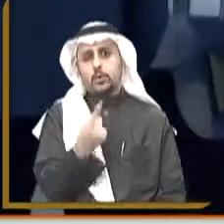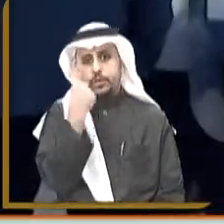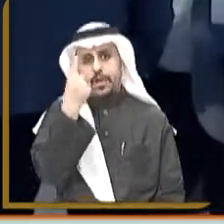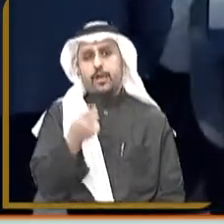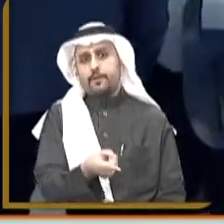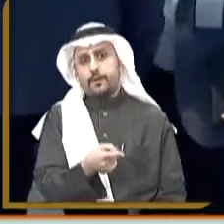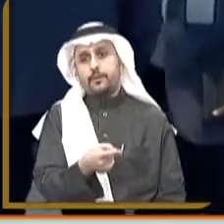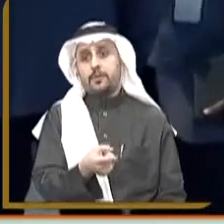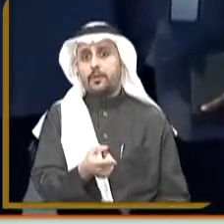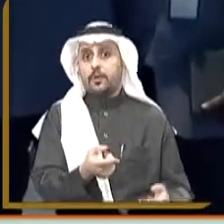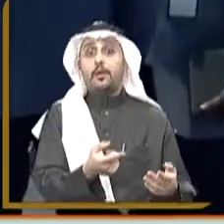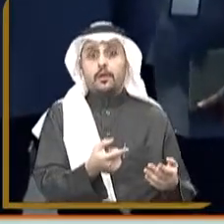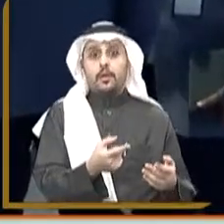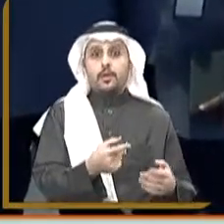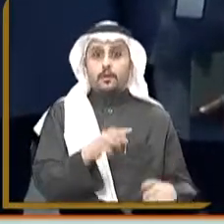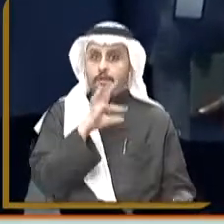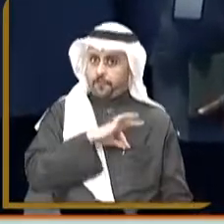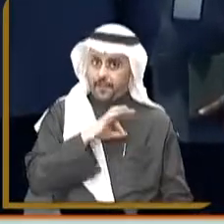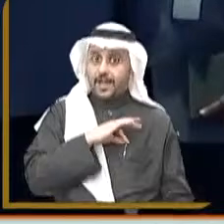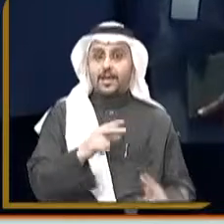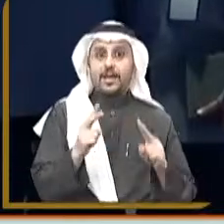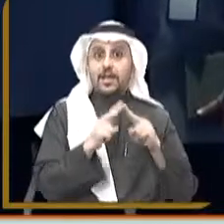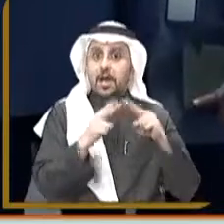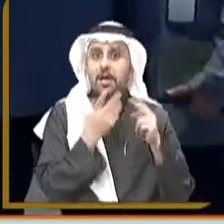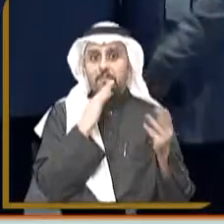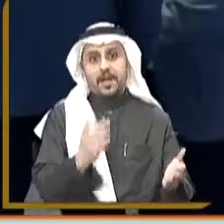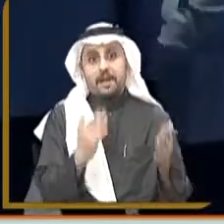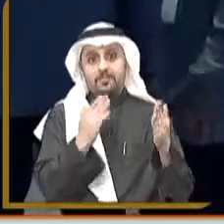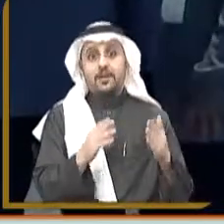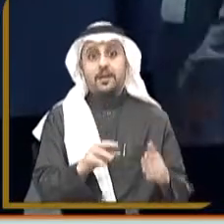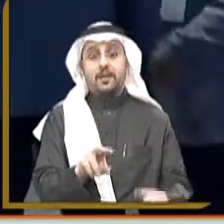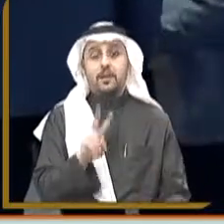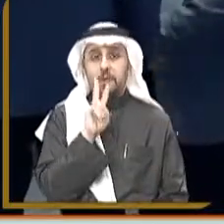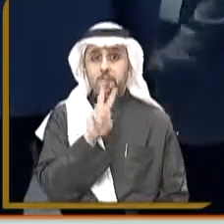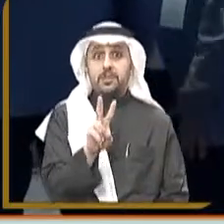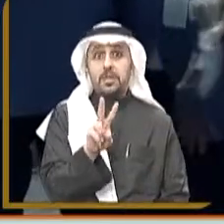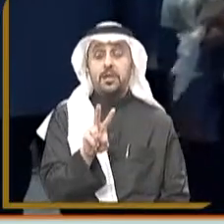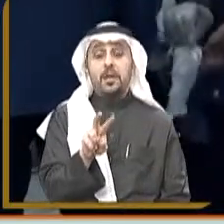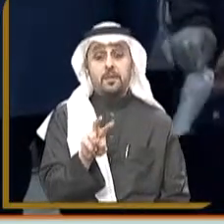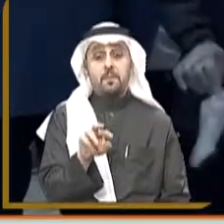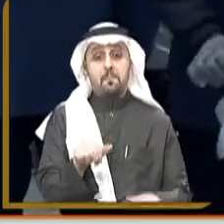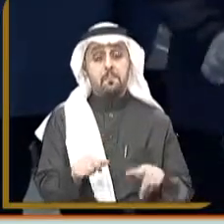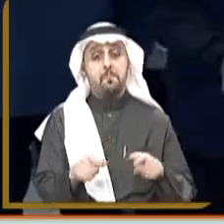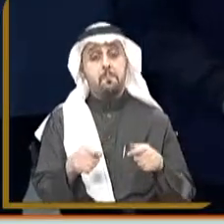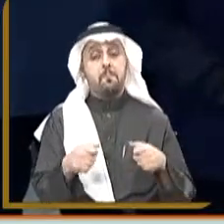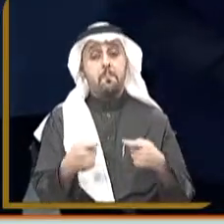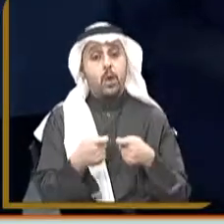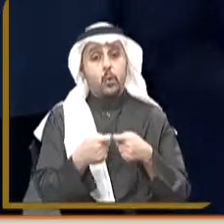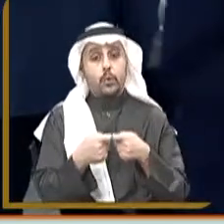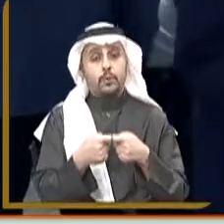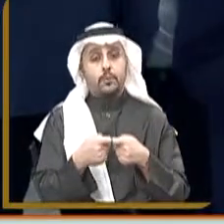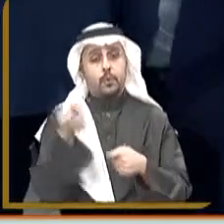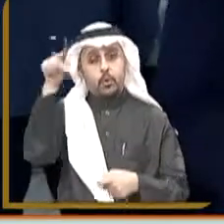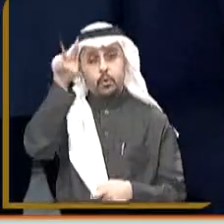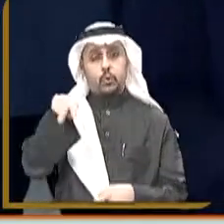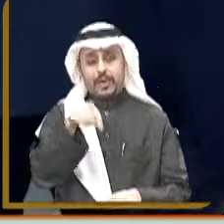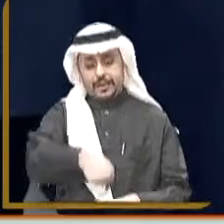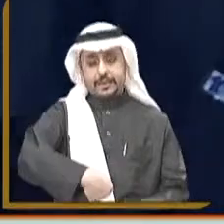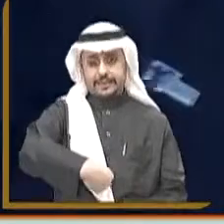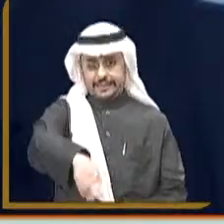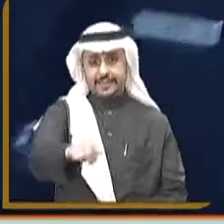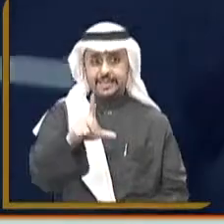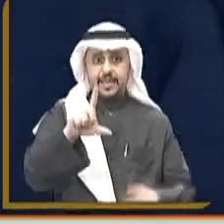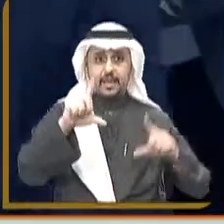هناك وفر لدول مجلس التعاون يتجاوز 200 مليون دولار. حاليا وصلنا إلى